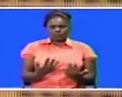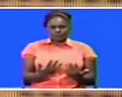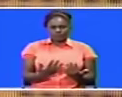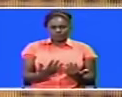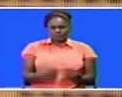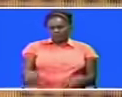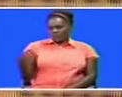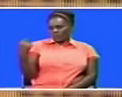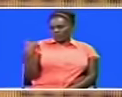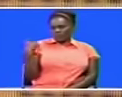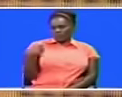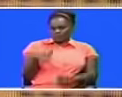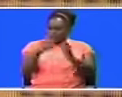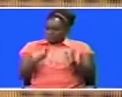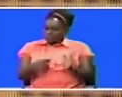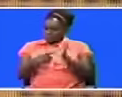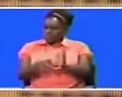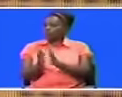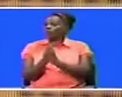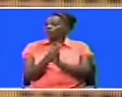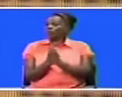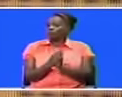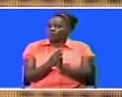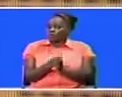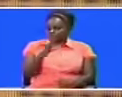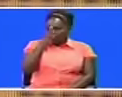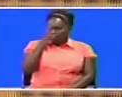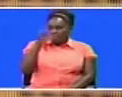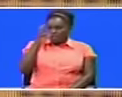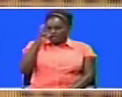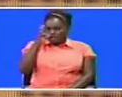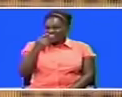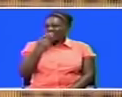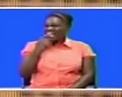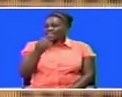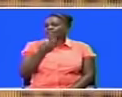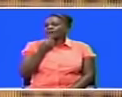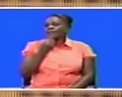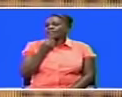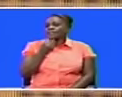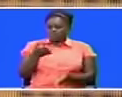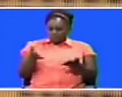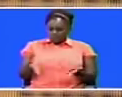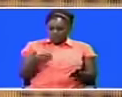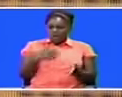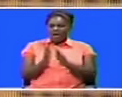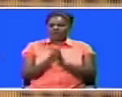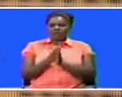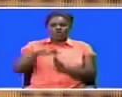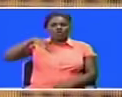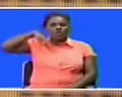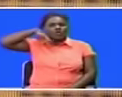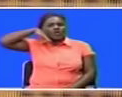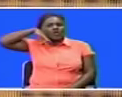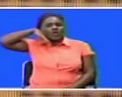Kwingineko, juzi Carol Nderi alikuletea taarifa ya Nyeri kuhusiana na white man. Leo anatuletea taarifa ya Doggie man.